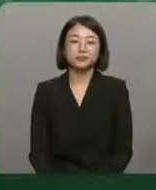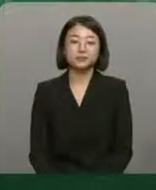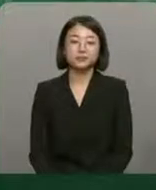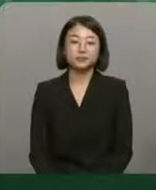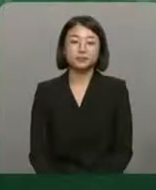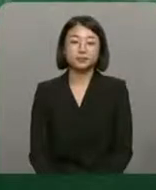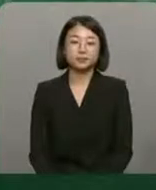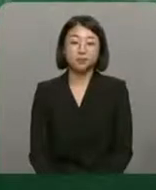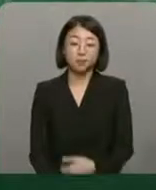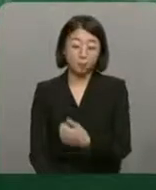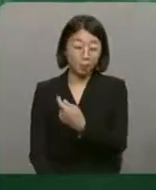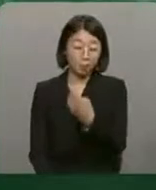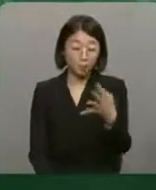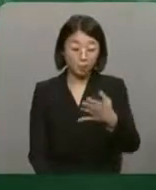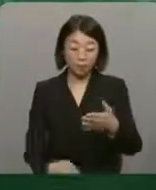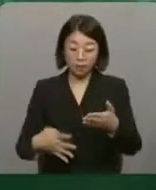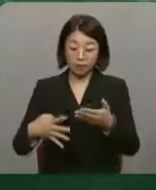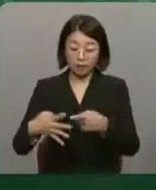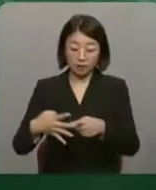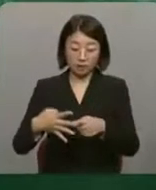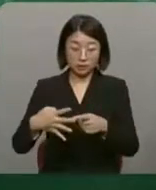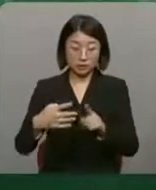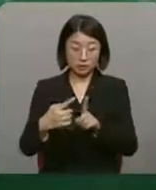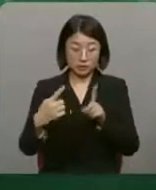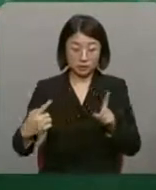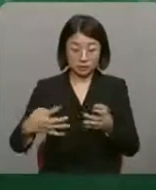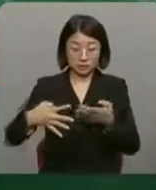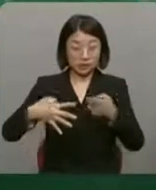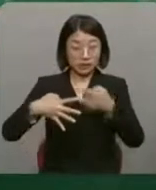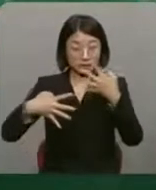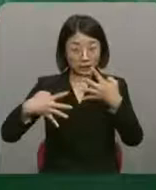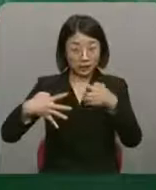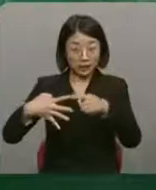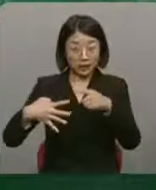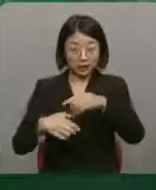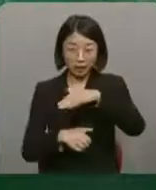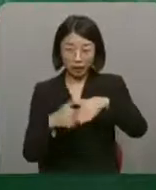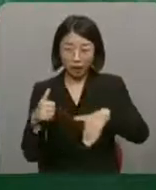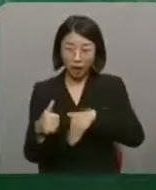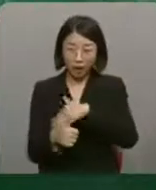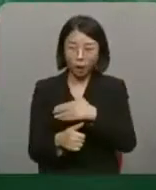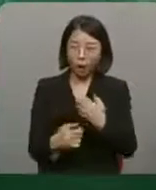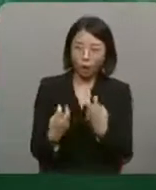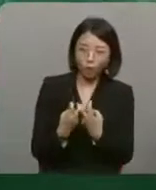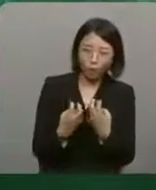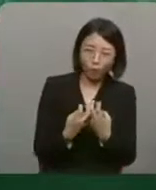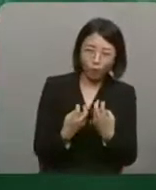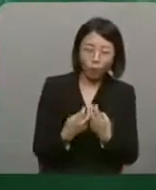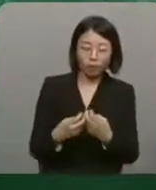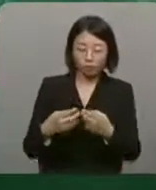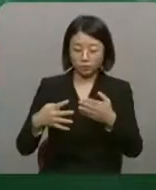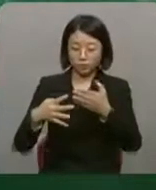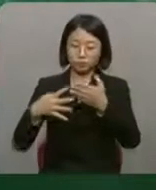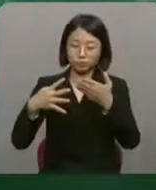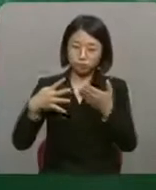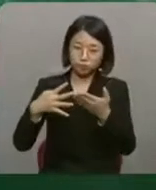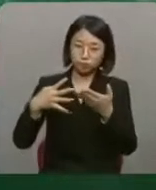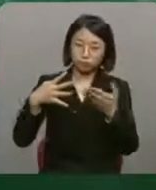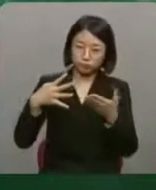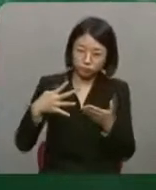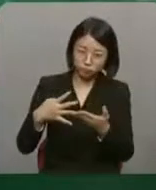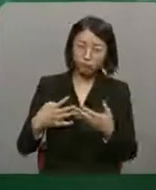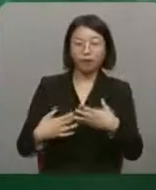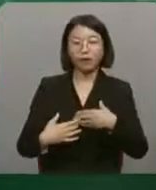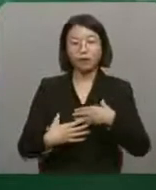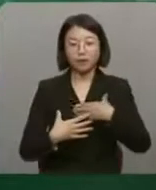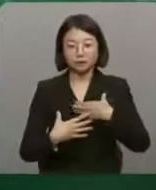한때 일부 시고니 거리두기 4단계를 적용할 정도로 심각했던 강원도에 코론 알고 상황이 최근 안정세를 나타내고 있습니다